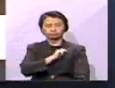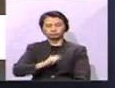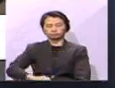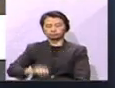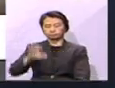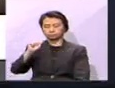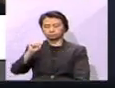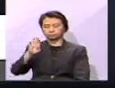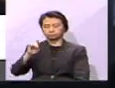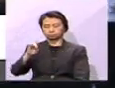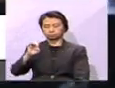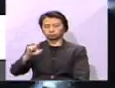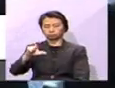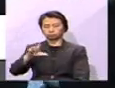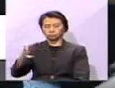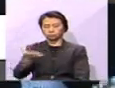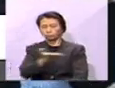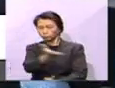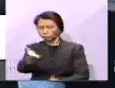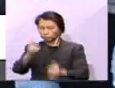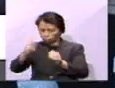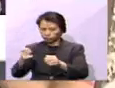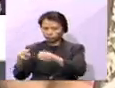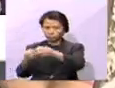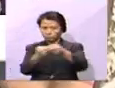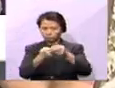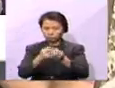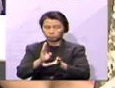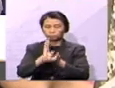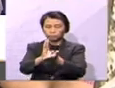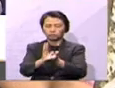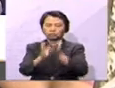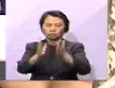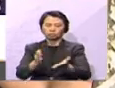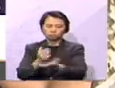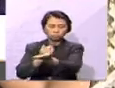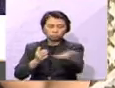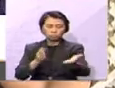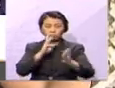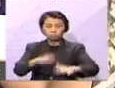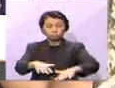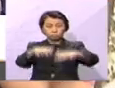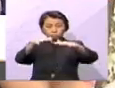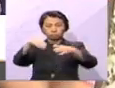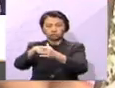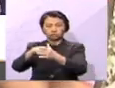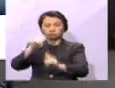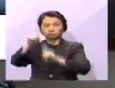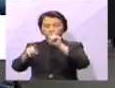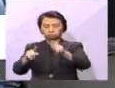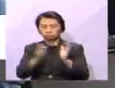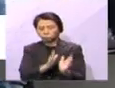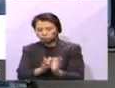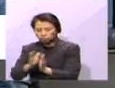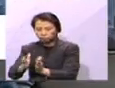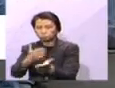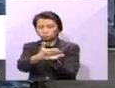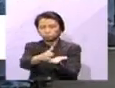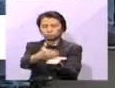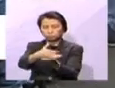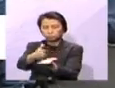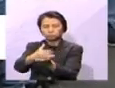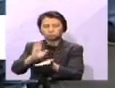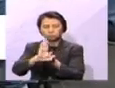Abdullah mahu semua pihak bersatu tenaga membantu penduduk terjejas banjir terutama dalam soal penyelarasan pengagihan